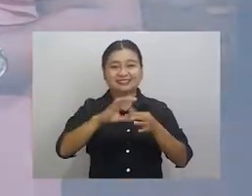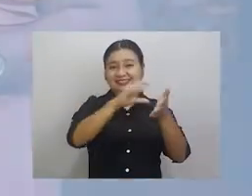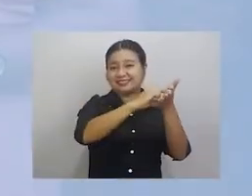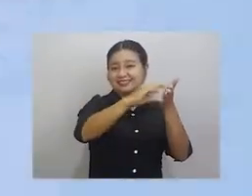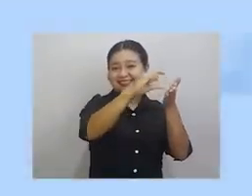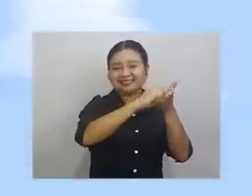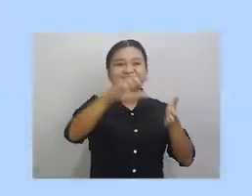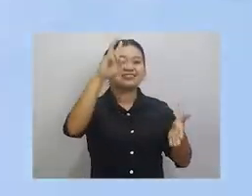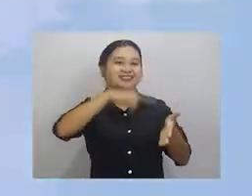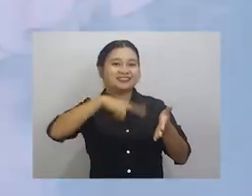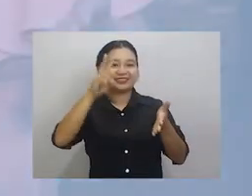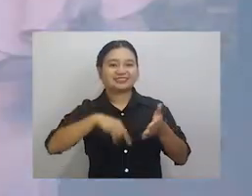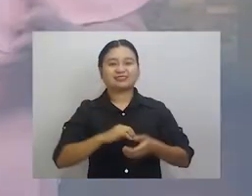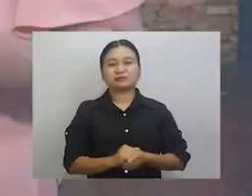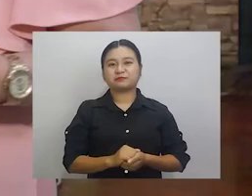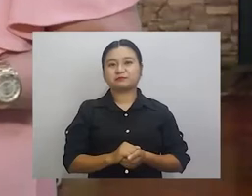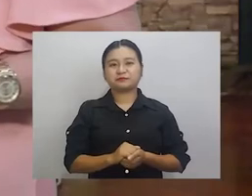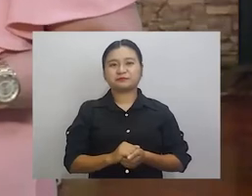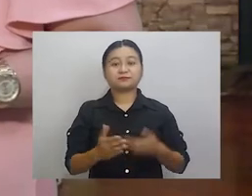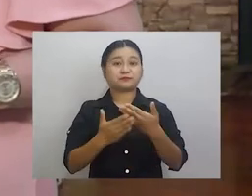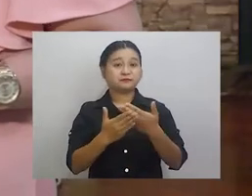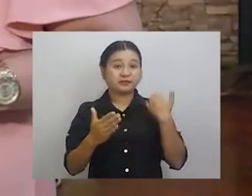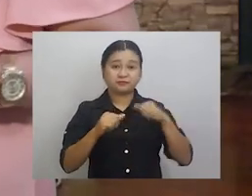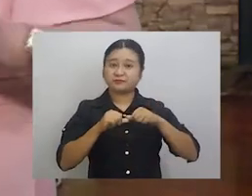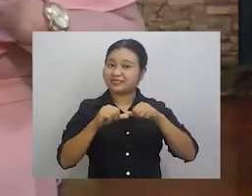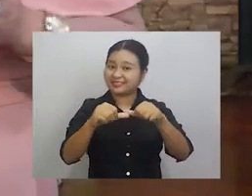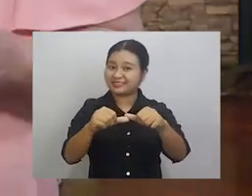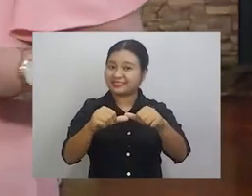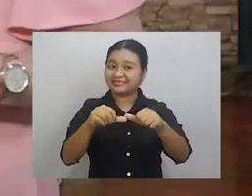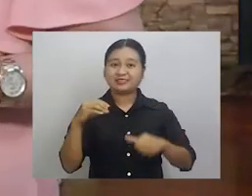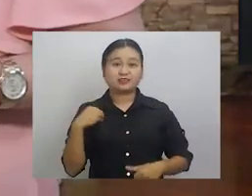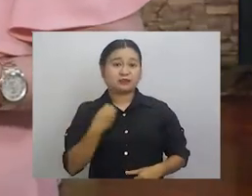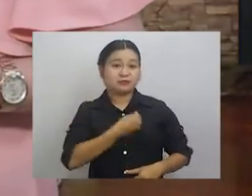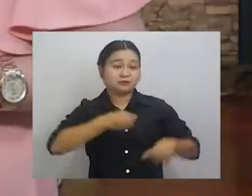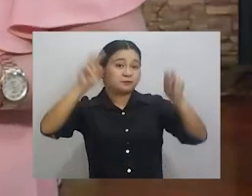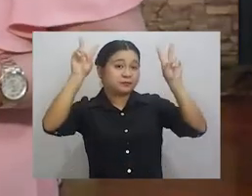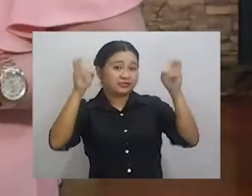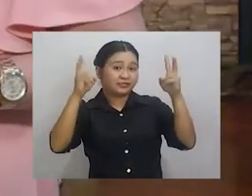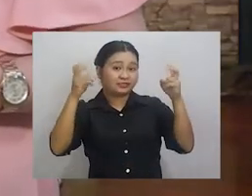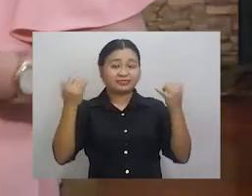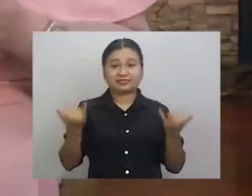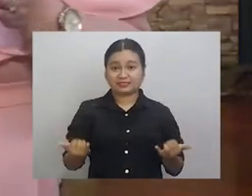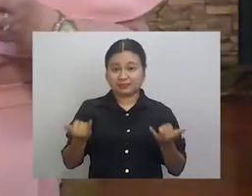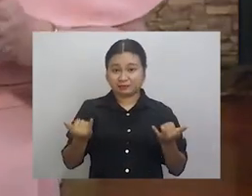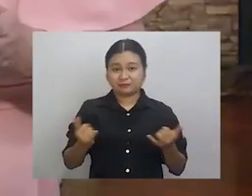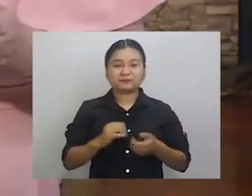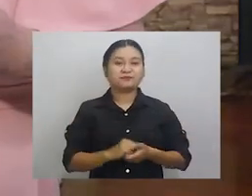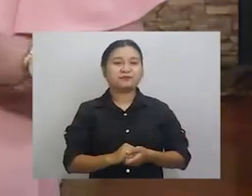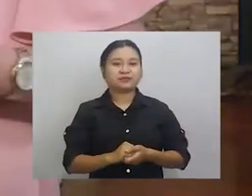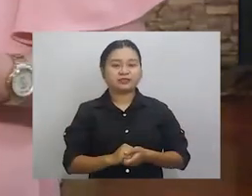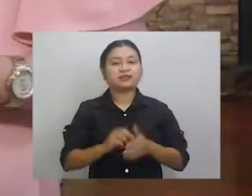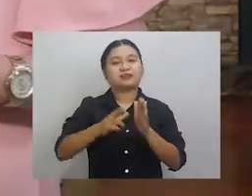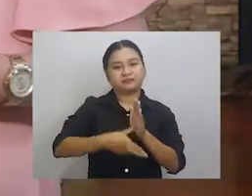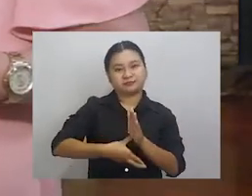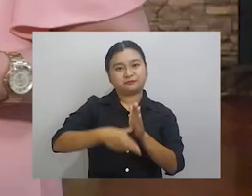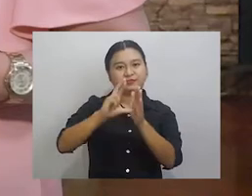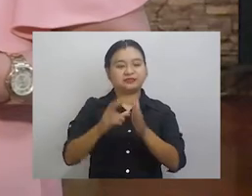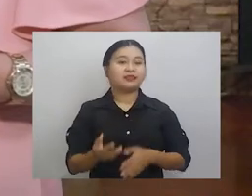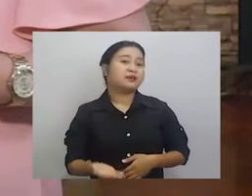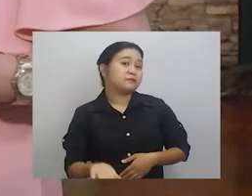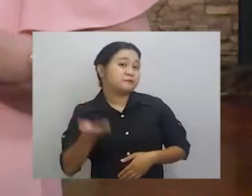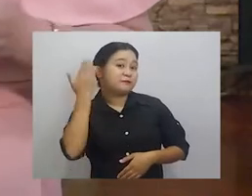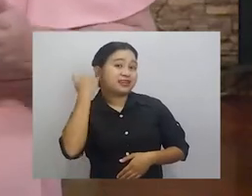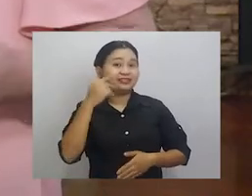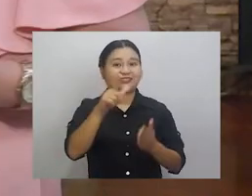tekstong binasa. Bago tayo tumungo mga bata sa ating paksa sa araw na ito, balikan muna natin ang ating